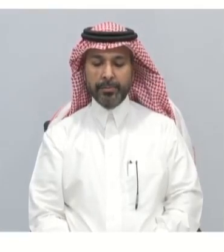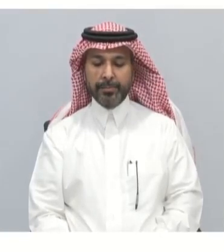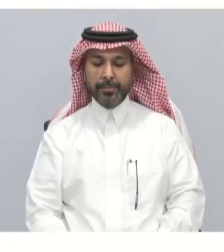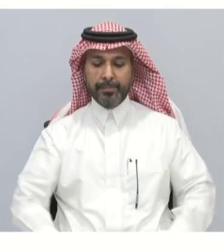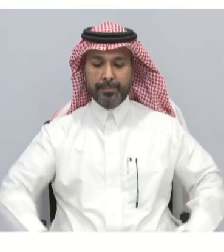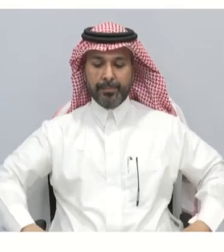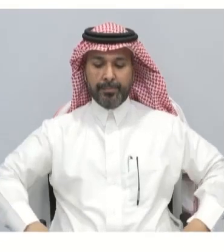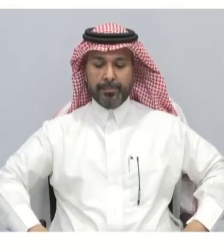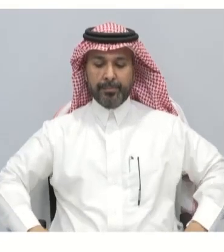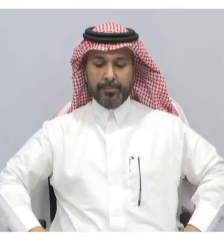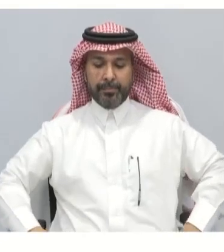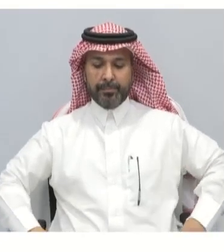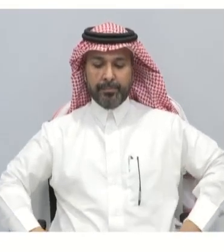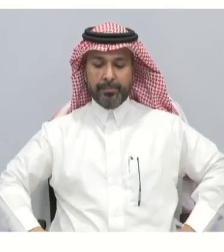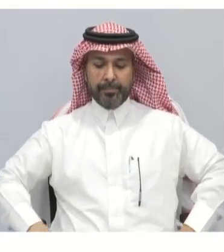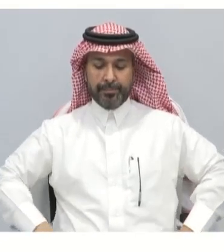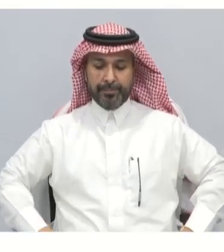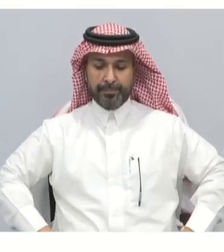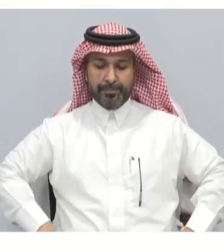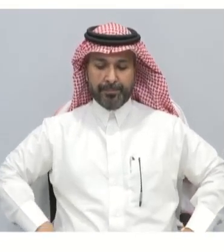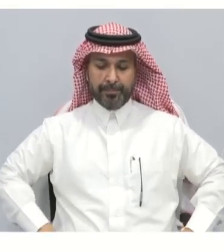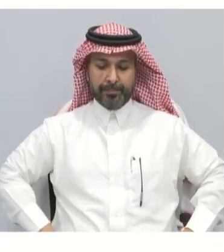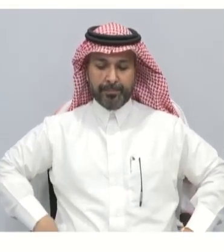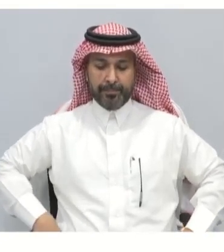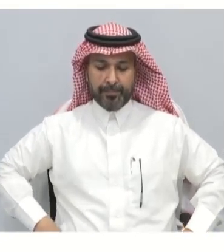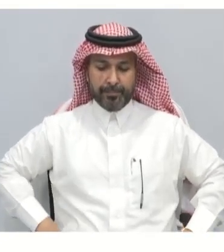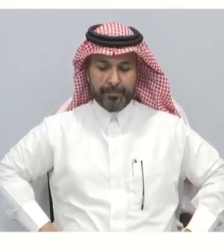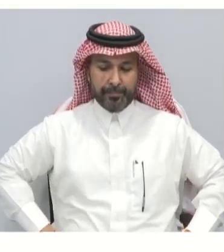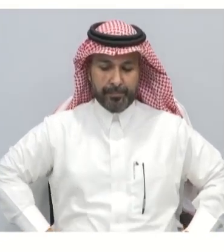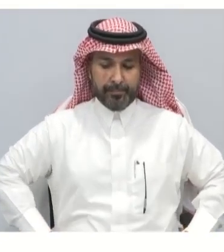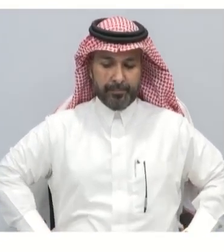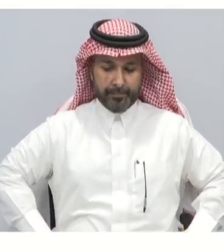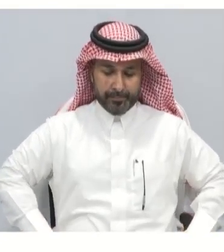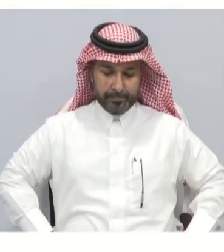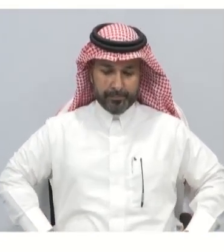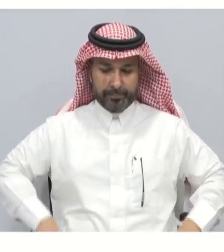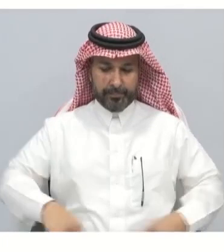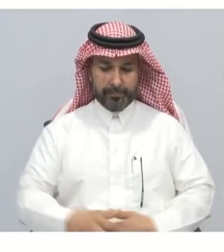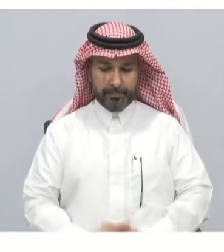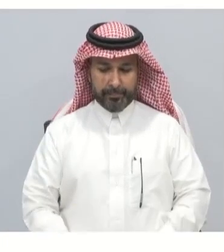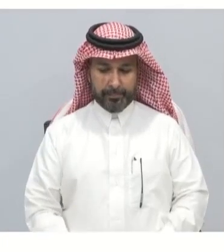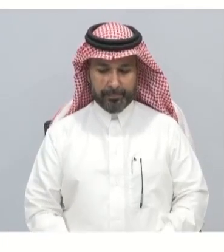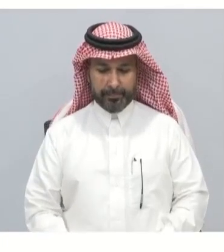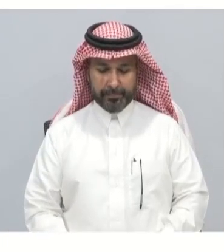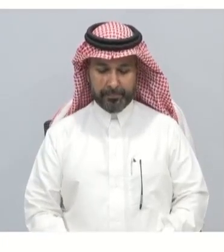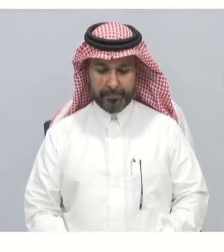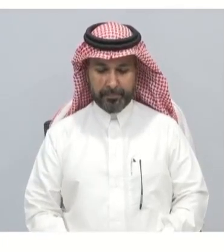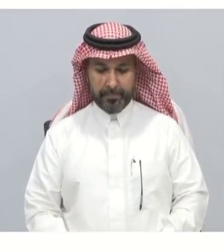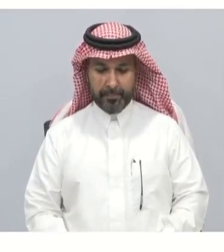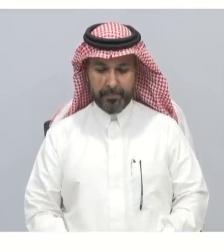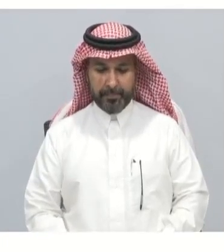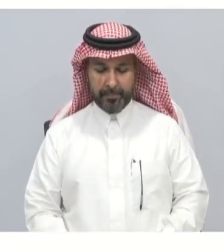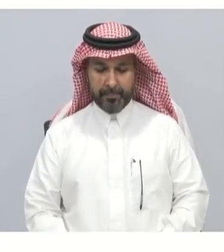تكون 11 ريال و20 هلله اذا جمعتهم راح يعطينا 19 بالضبط